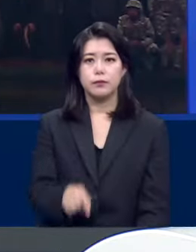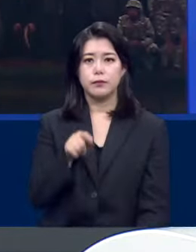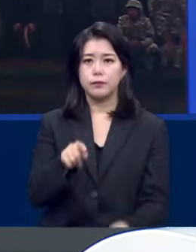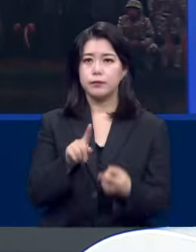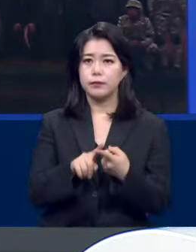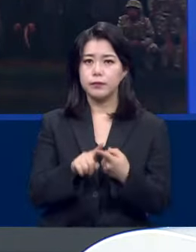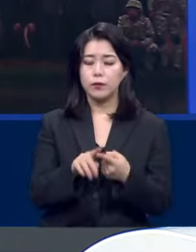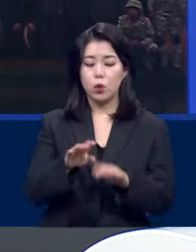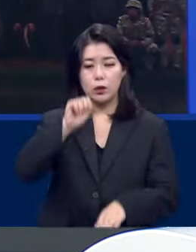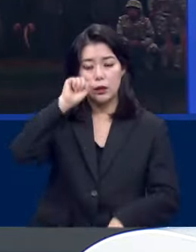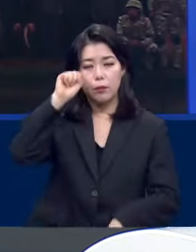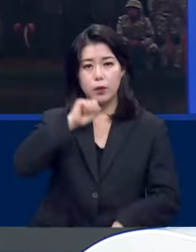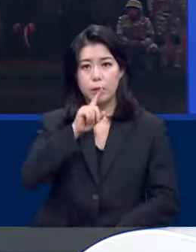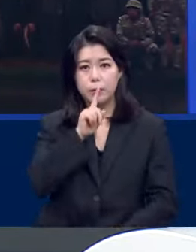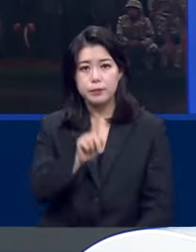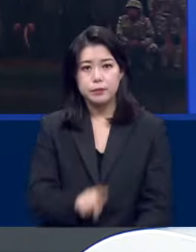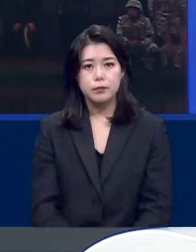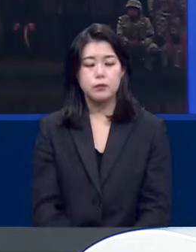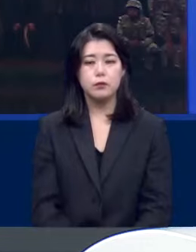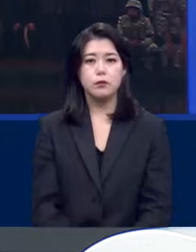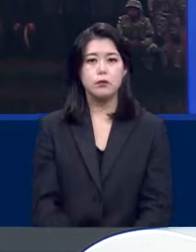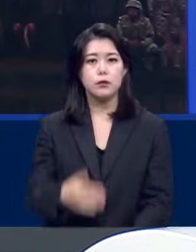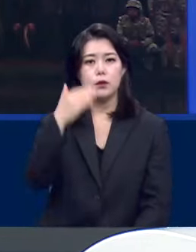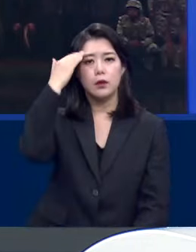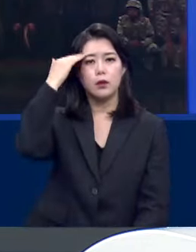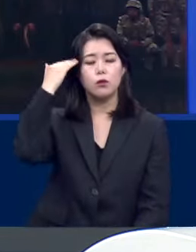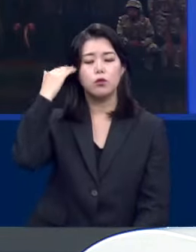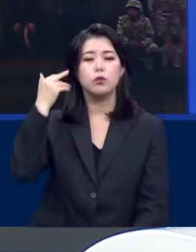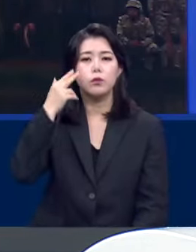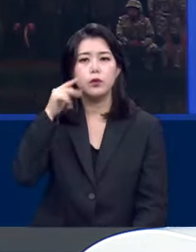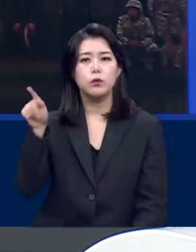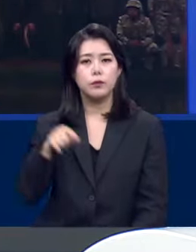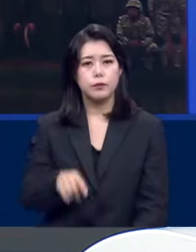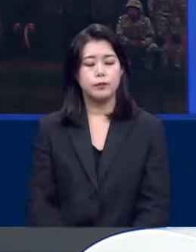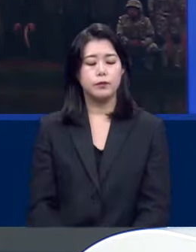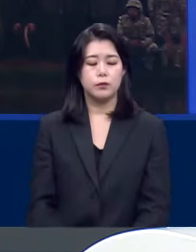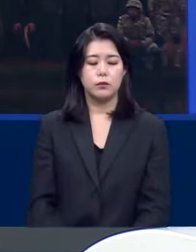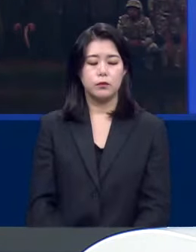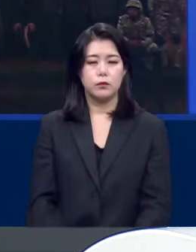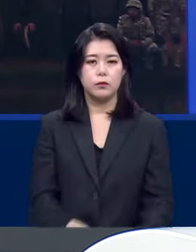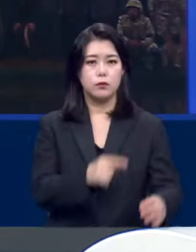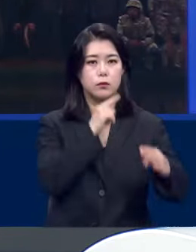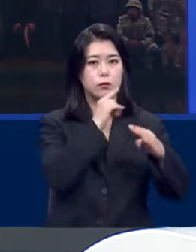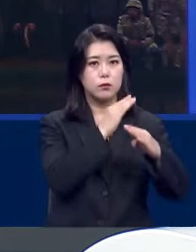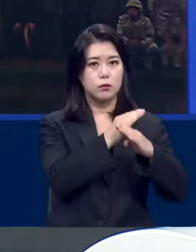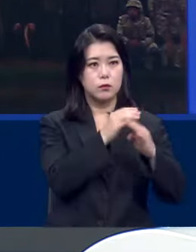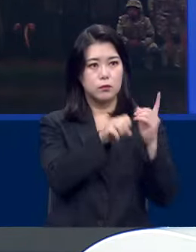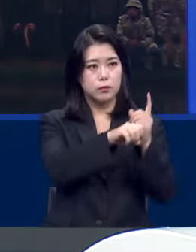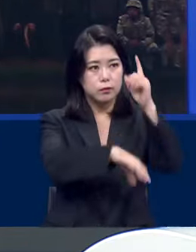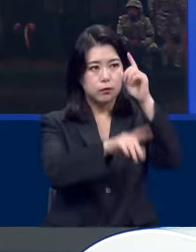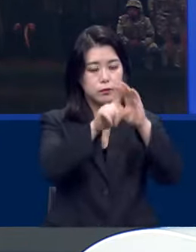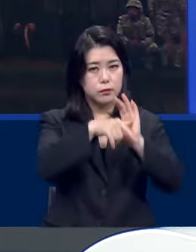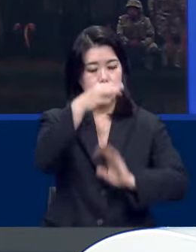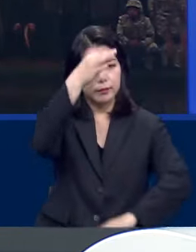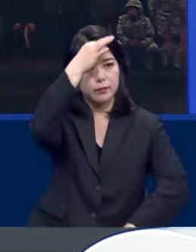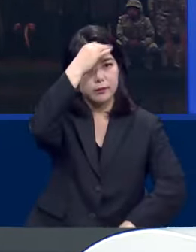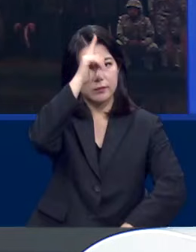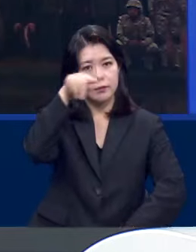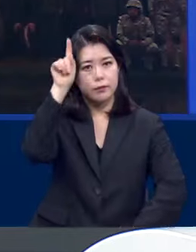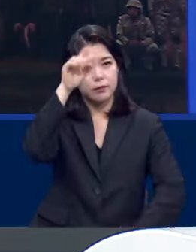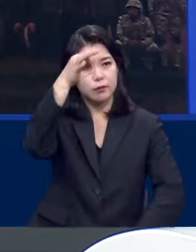대해서는 오늘 새벽에 그런이가 있었어요 실제로 한미간에이 북한이 북한의이 발사에 러시아 기술지원의